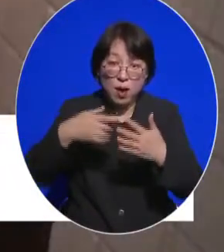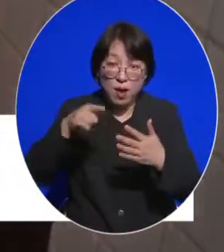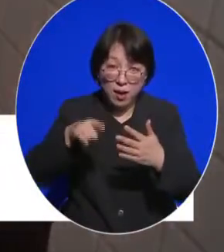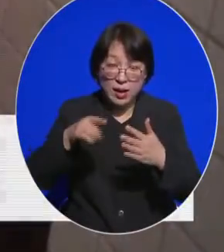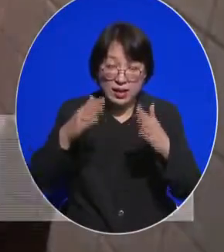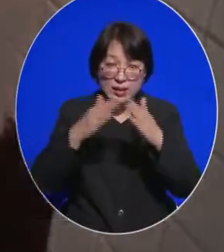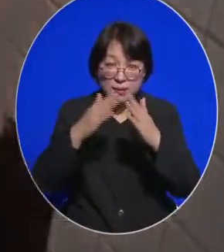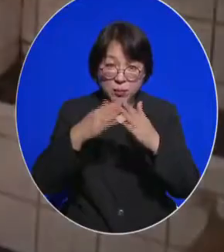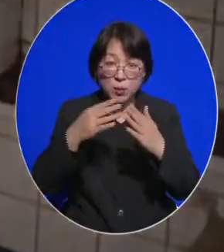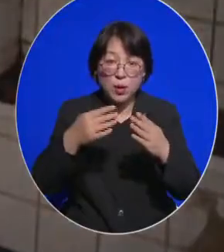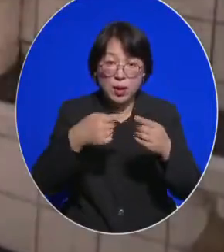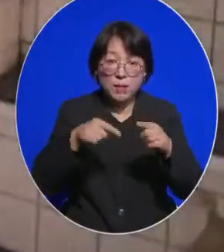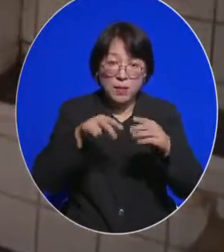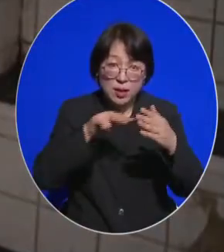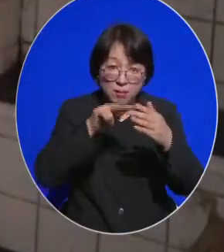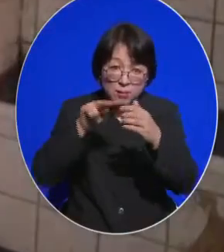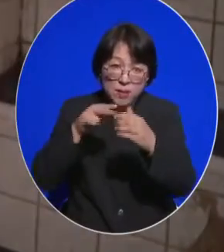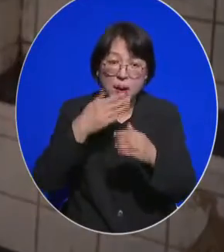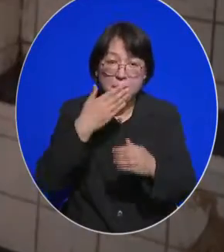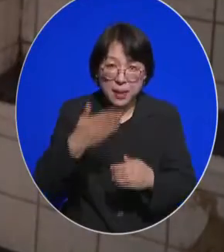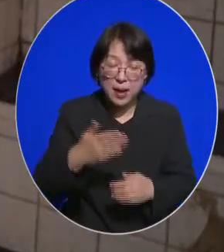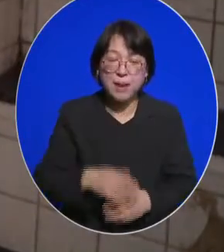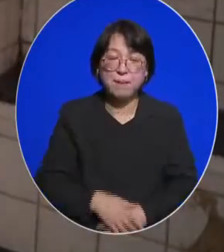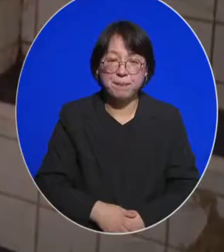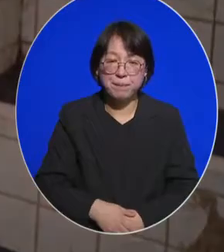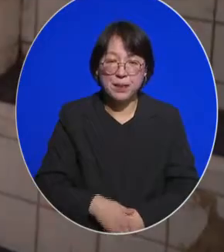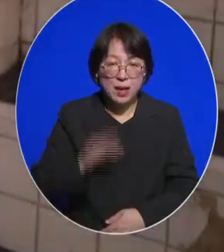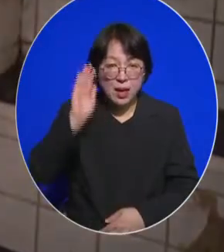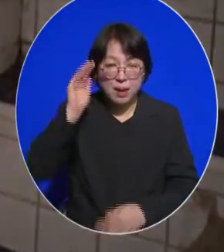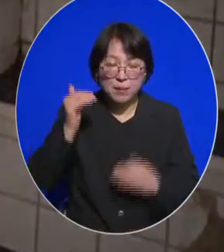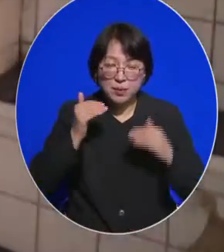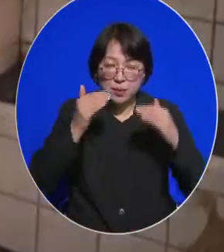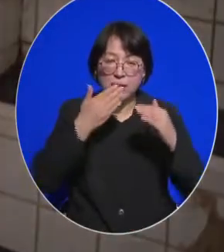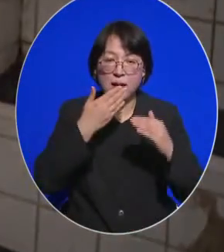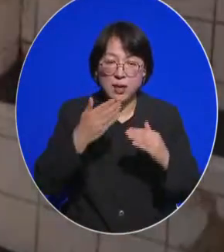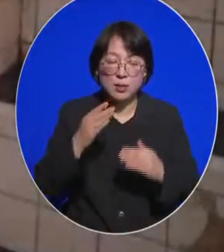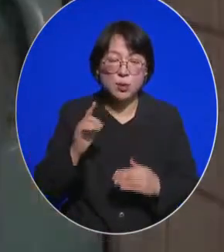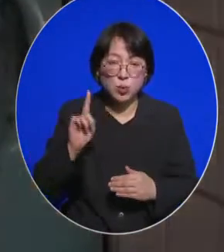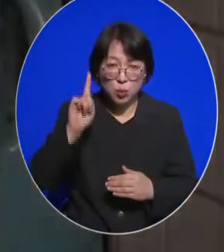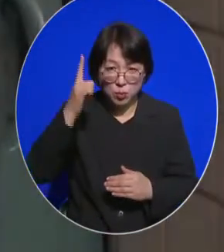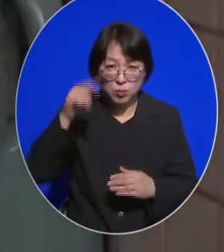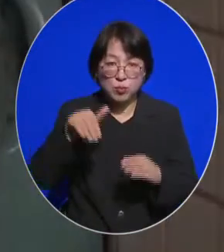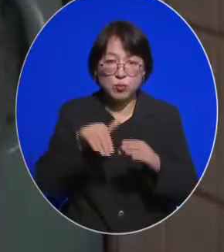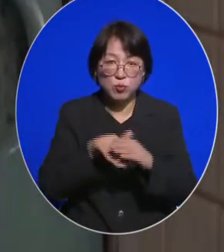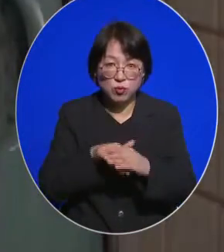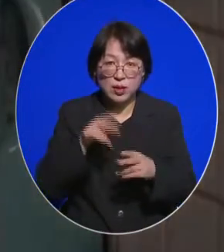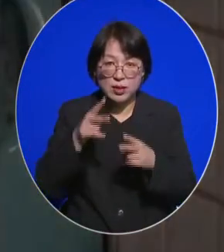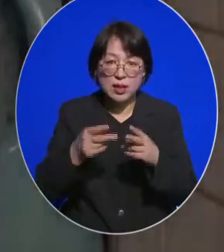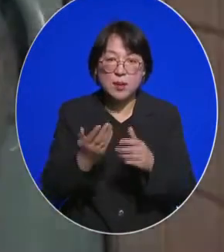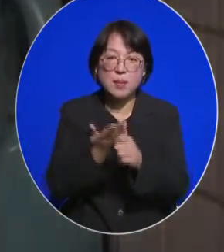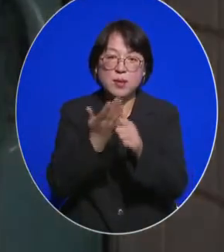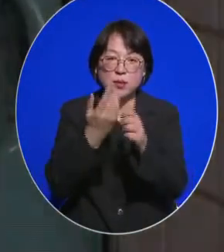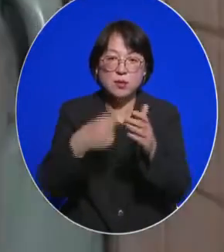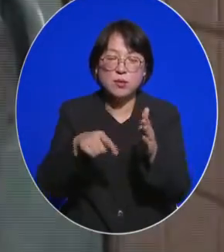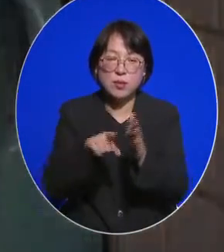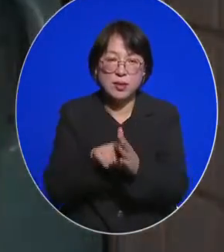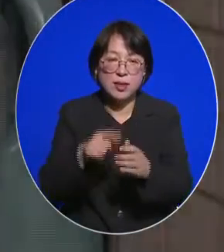둘러볼 수 있습니다. 문체부는 앞으로 성장 가능성이 높은 실감 콘텐츠 산업을 육성하기 위해